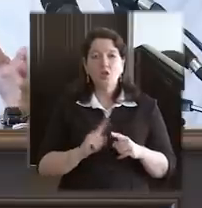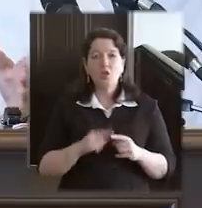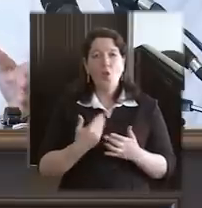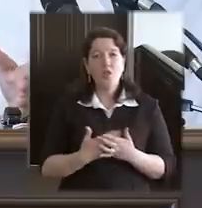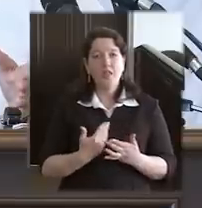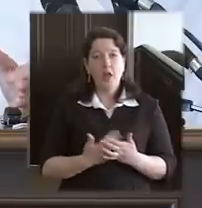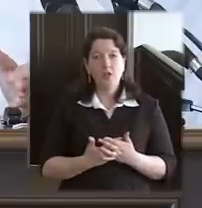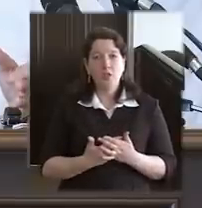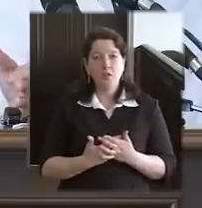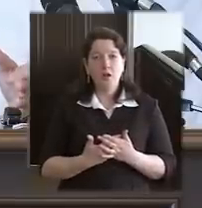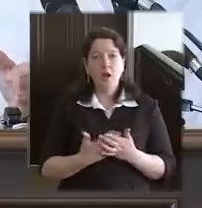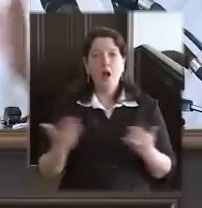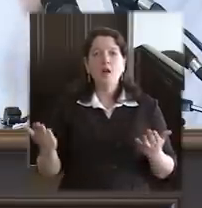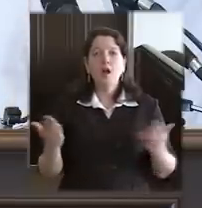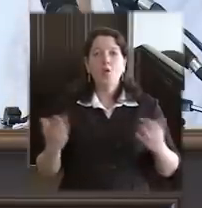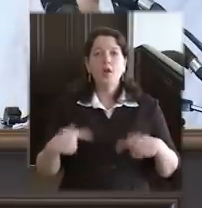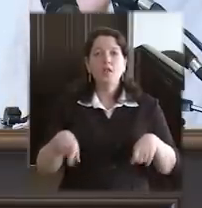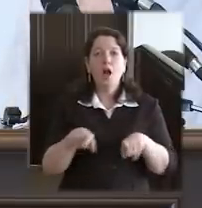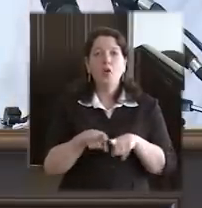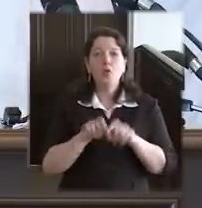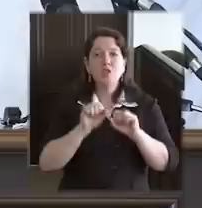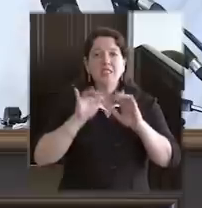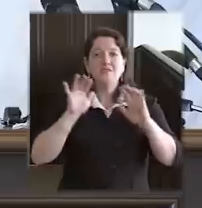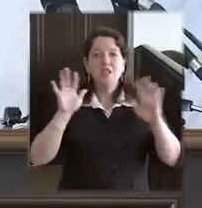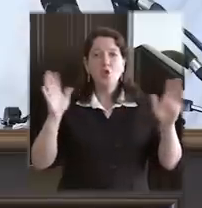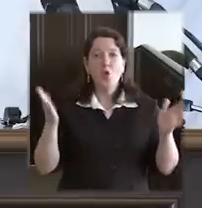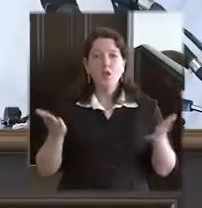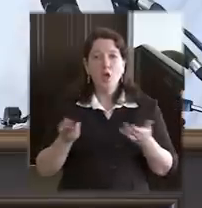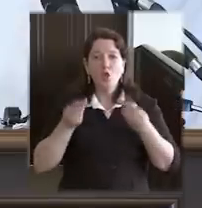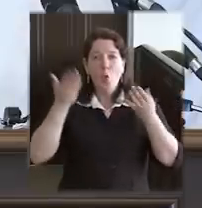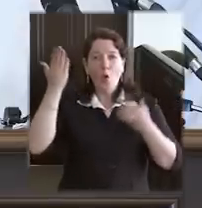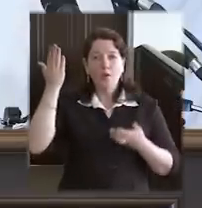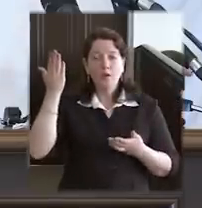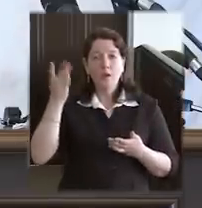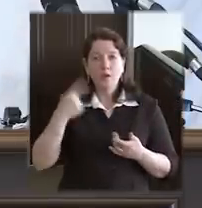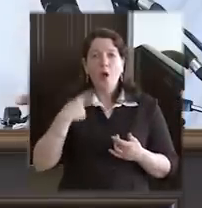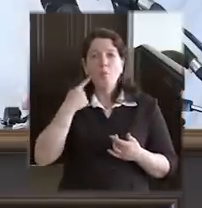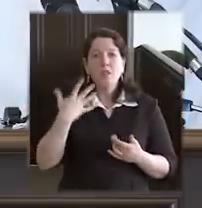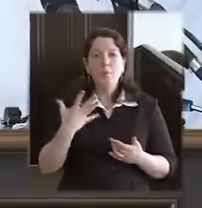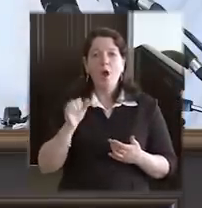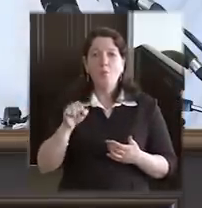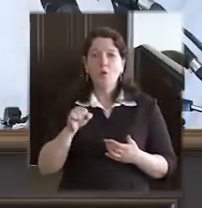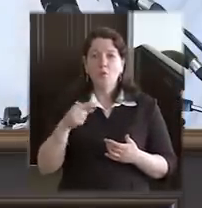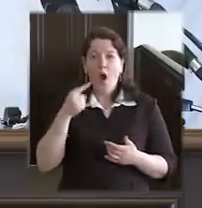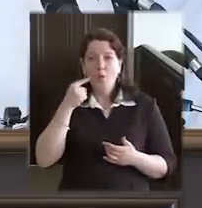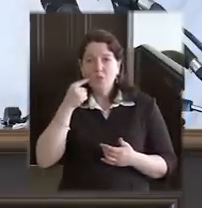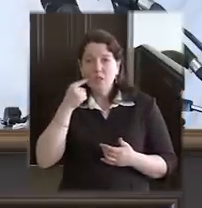Что это такое? Какой Дух Святой? Я понимаю, могу оскорбить